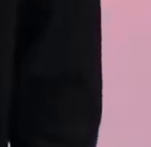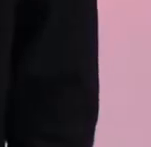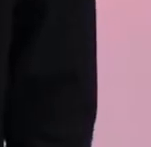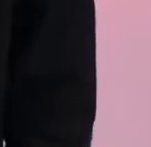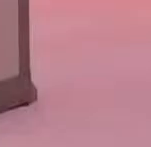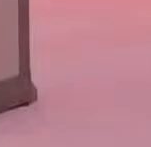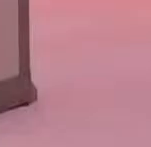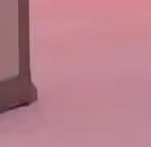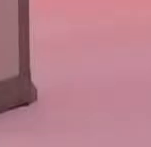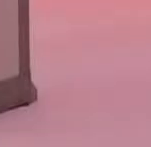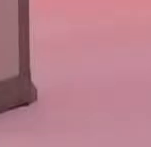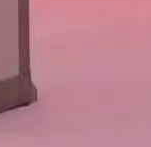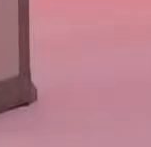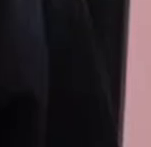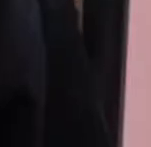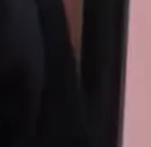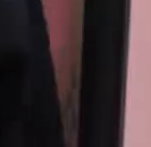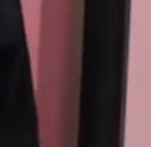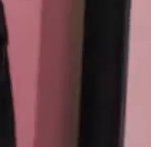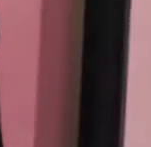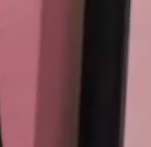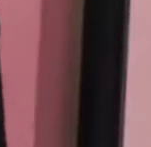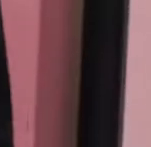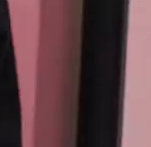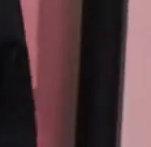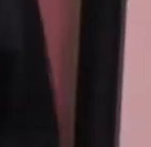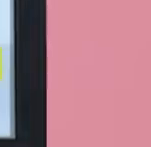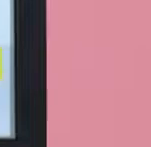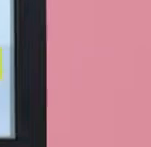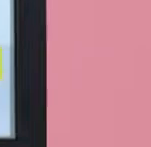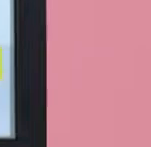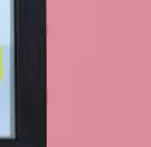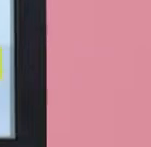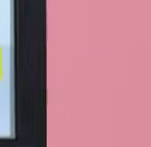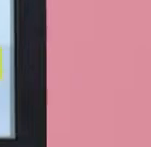Virus, Pak. Bawa apa kamu? Ini...